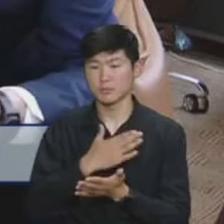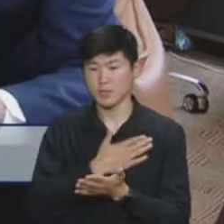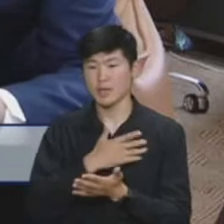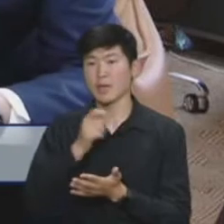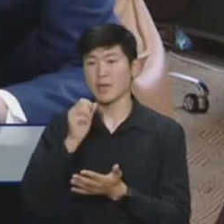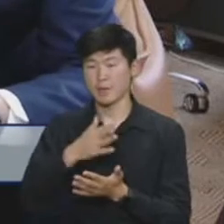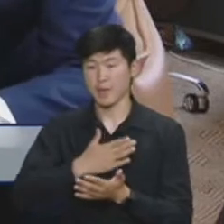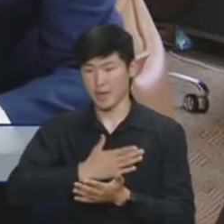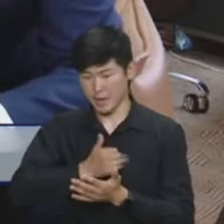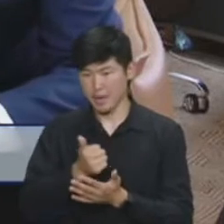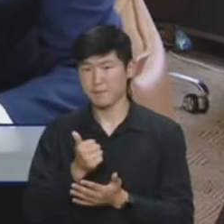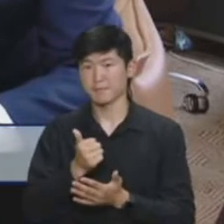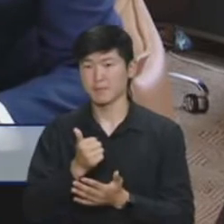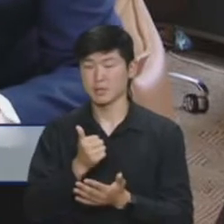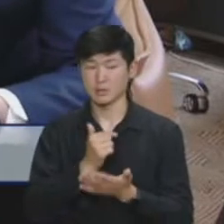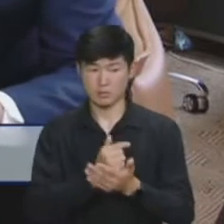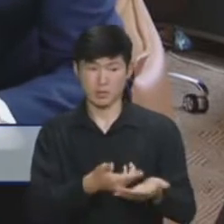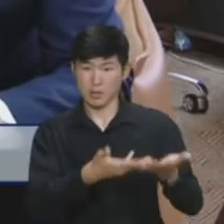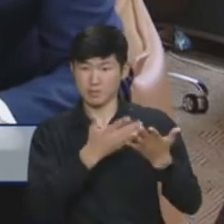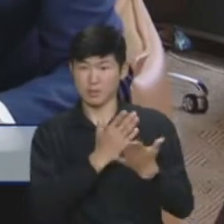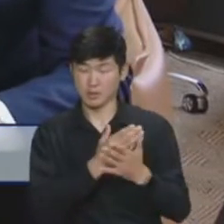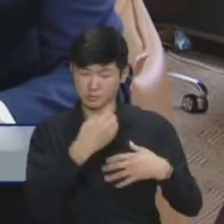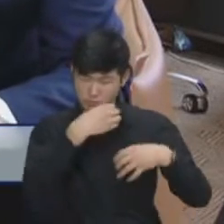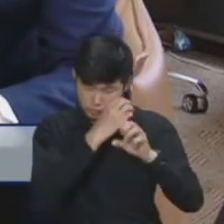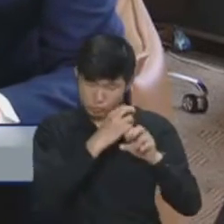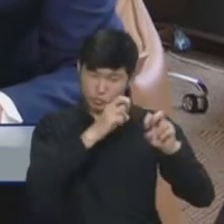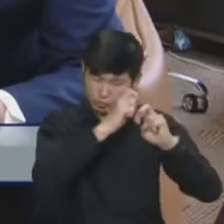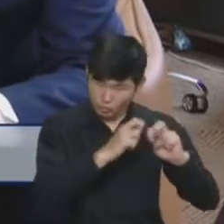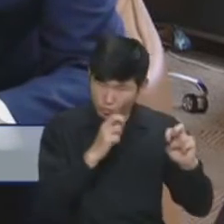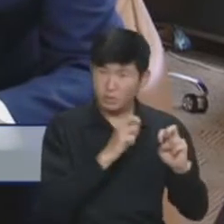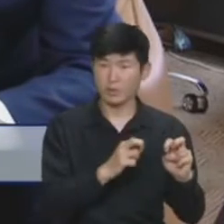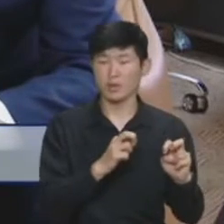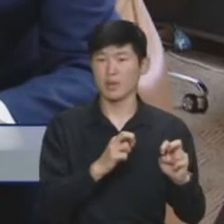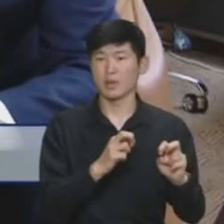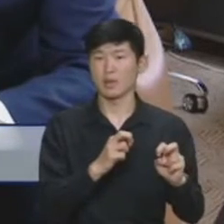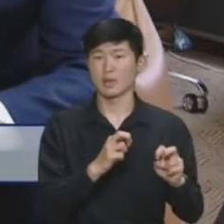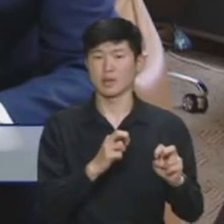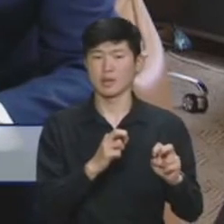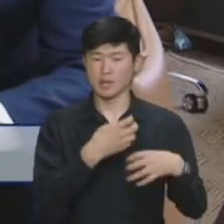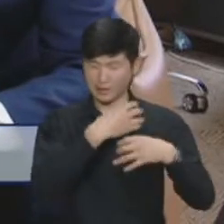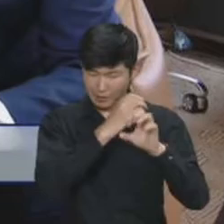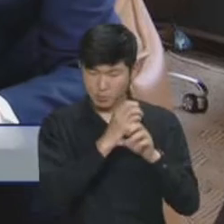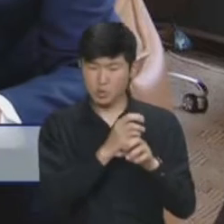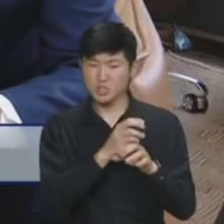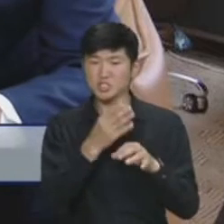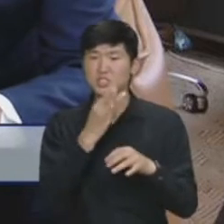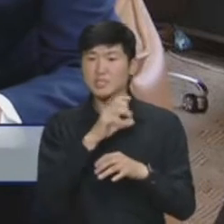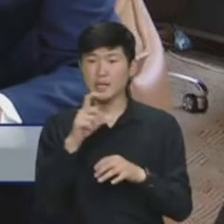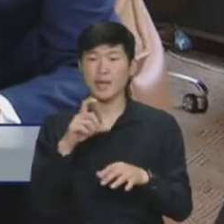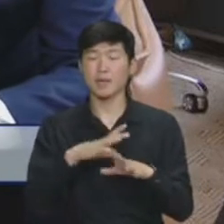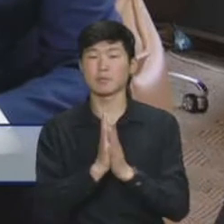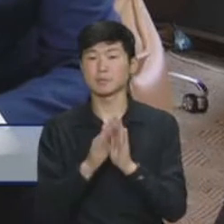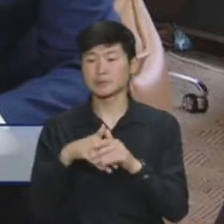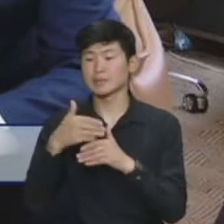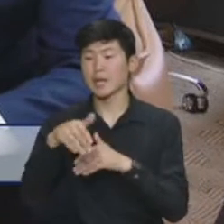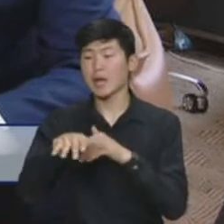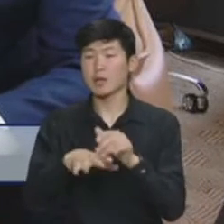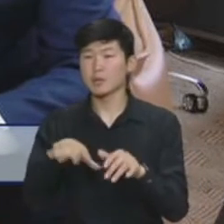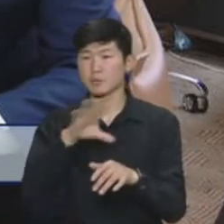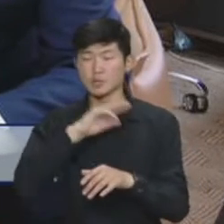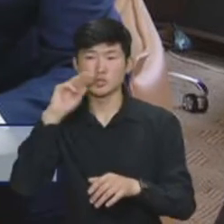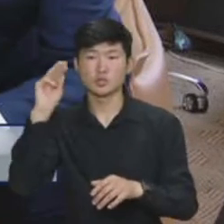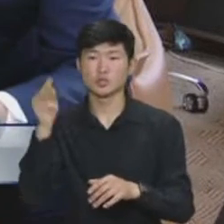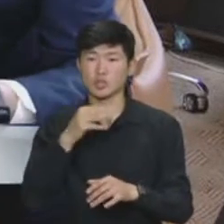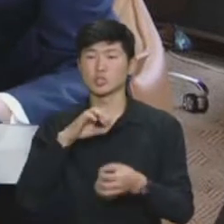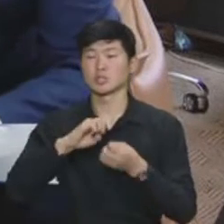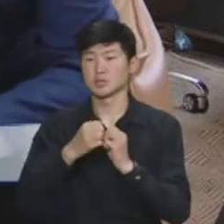иммун систем дээр бодтоор фактаа гаргаж ирж тал лабораторийн судалгаатаа лабораторийн одоо дүн шинжилгээд нь тэгвэл дараачаа алах мода бид нар бол